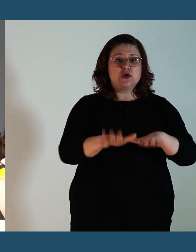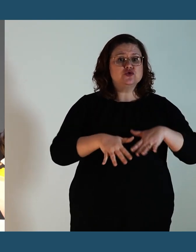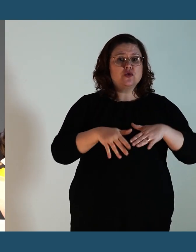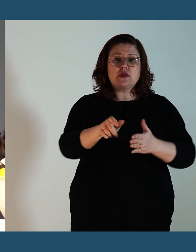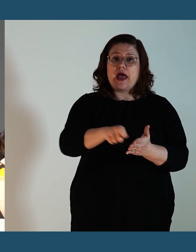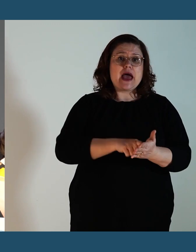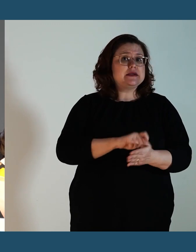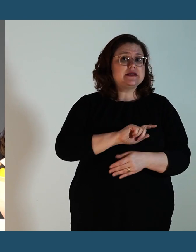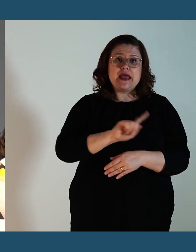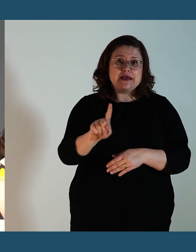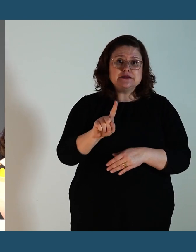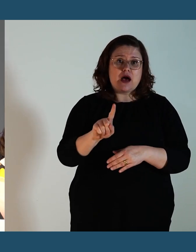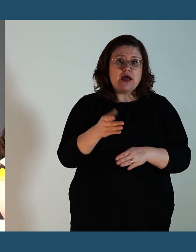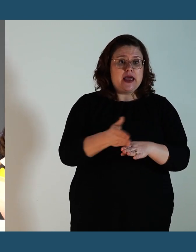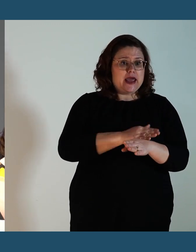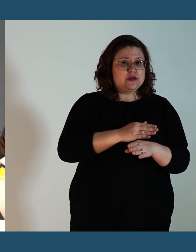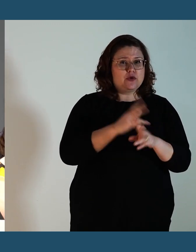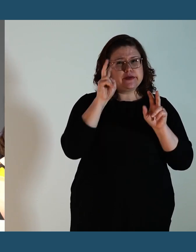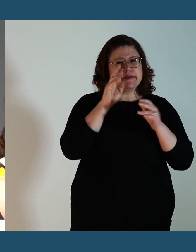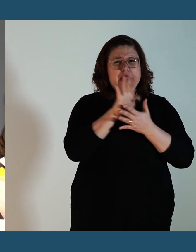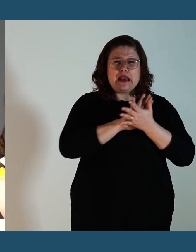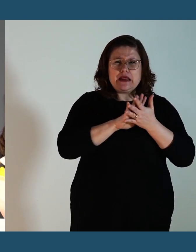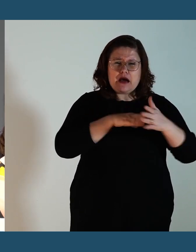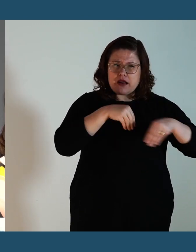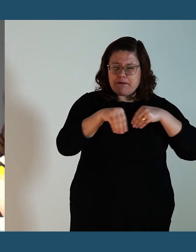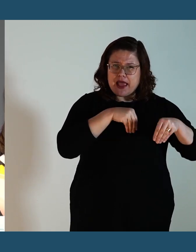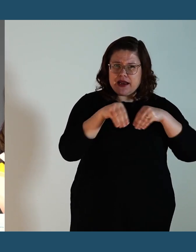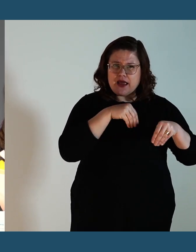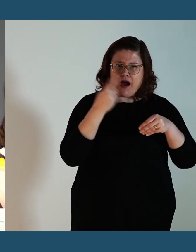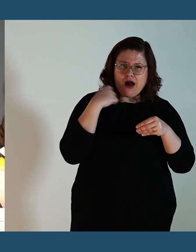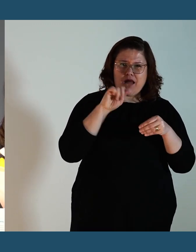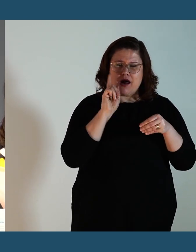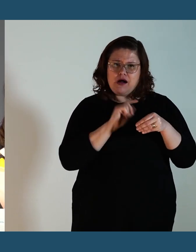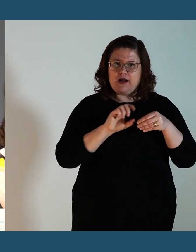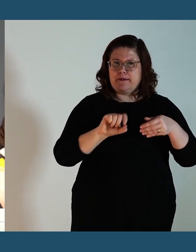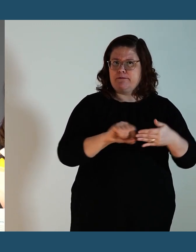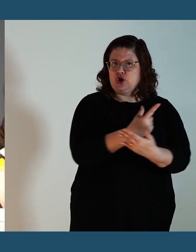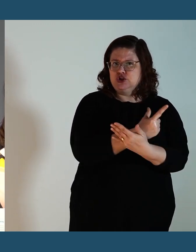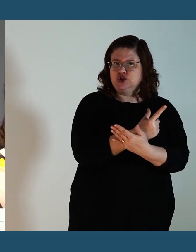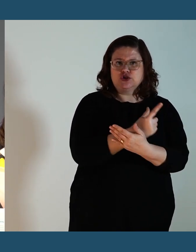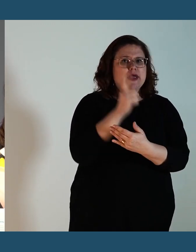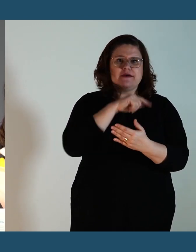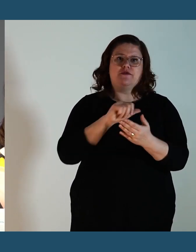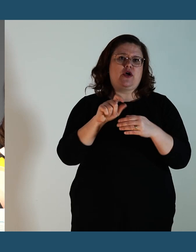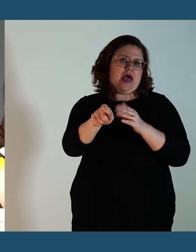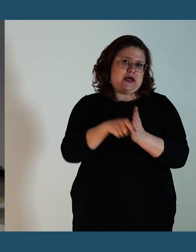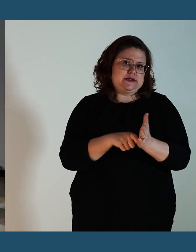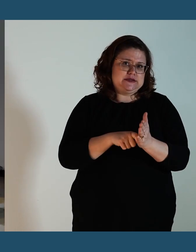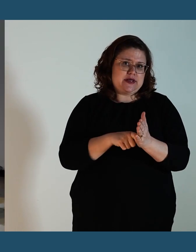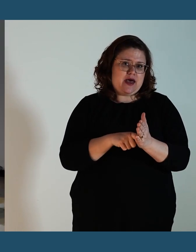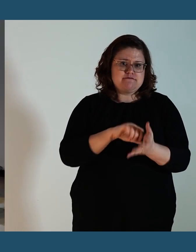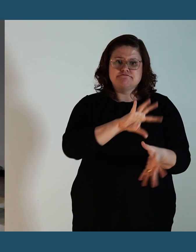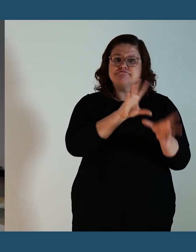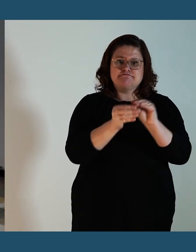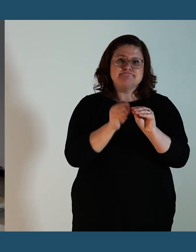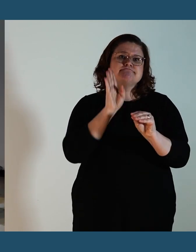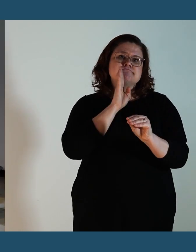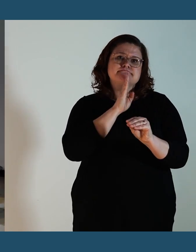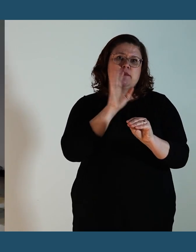Tämä niin kuin pelattiin likaisella pelillä pois. Et se kertoo ehkä eduskunnan tilasta ja